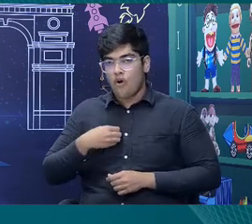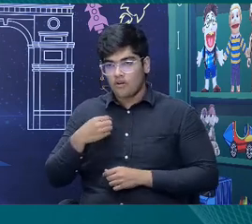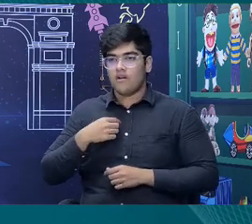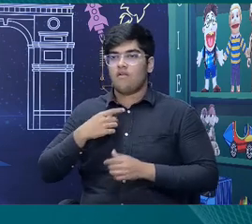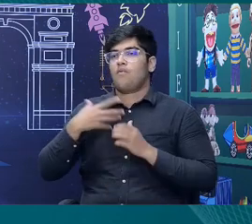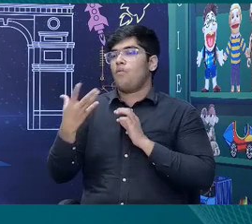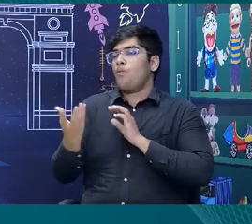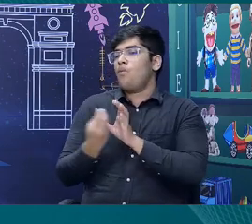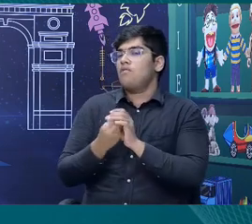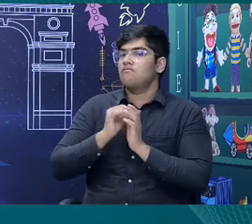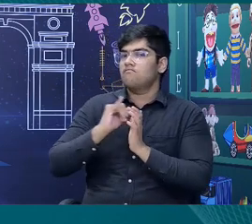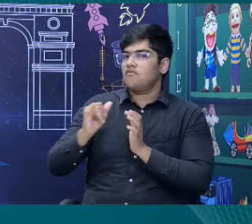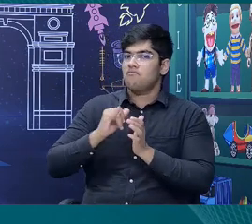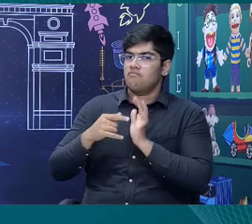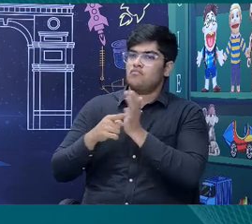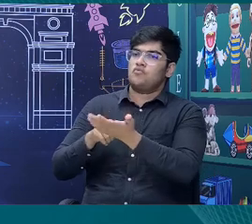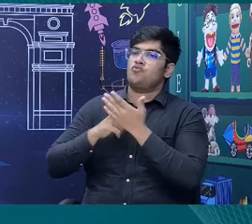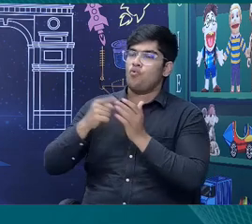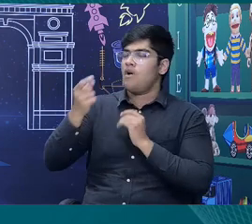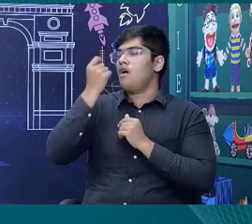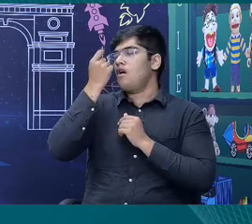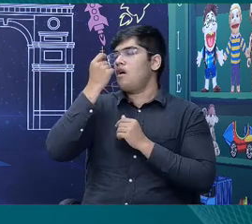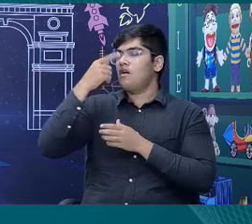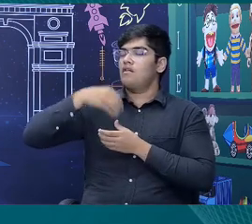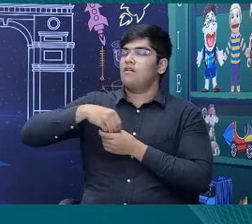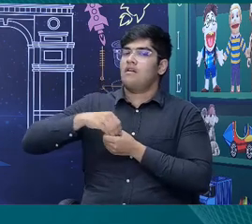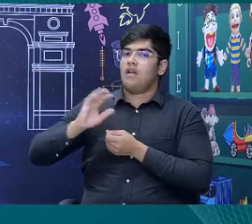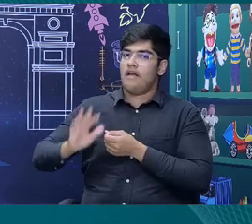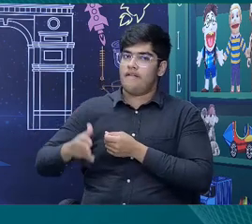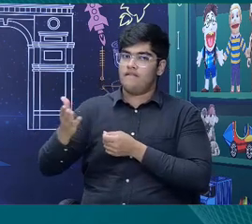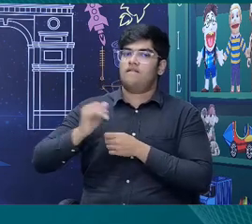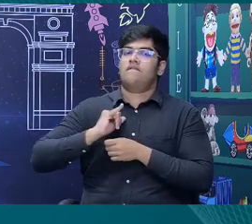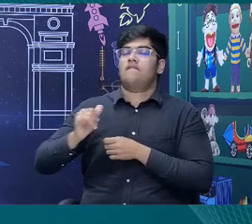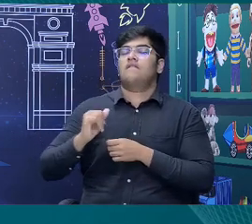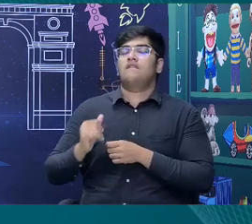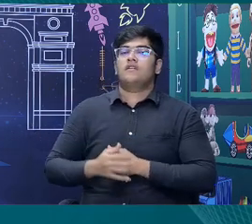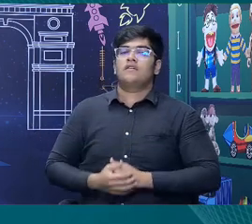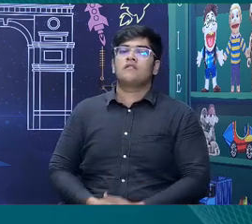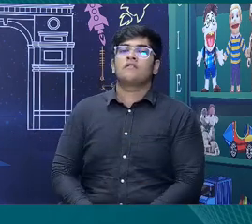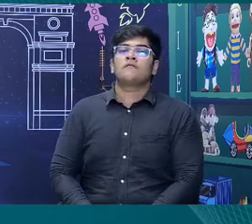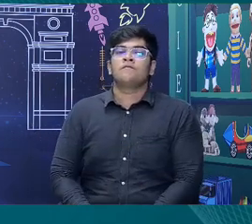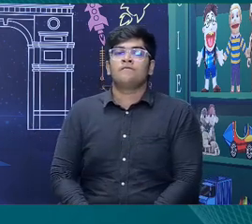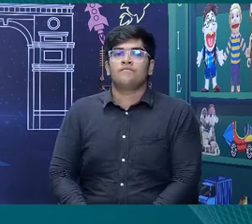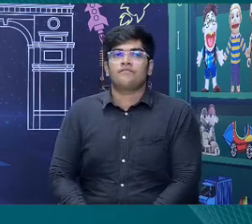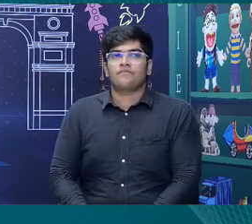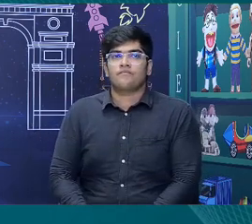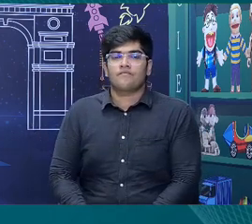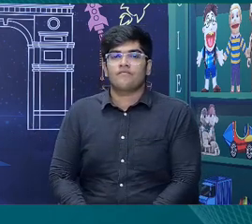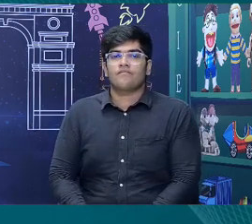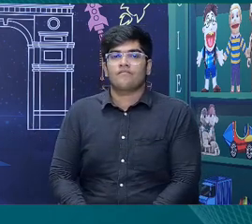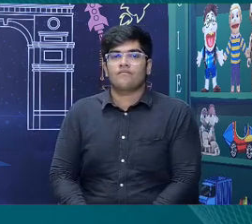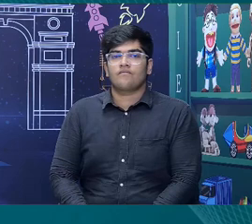शो कर रहा है वो उसको समझ रहा है उससे क्या होता है क्लाइंट अपना जो नेचर है वो एक्सप्लोर कर पाता है वो थेरेपिस्ट के साथ सिक्योर फील करता